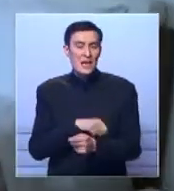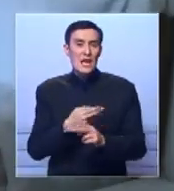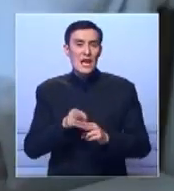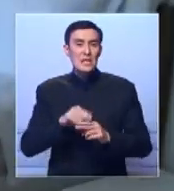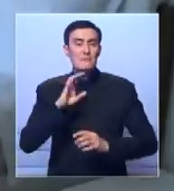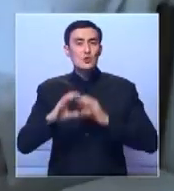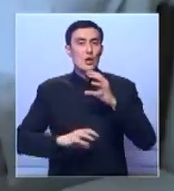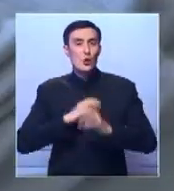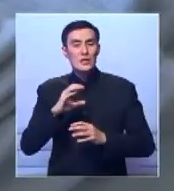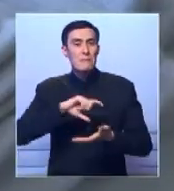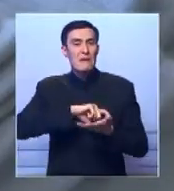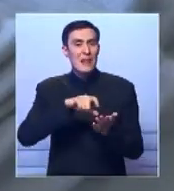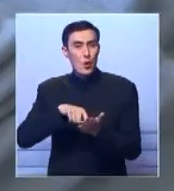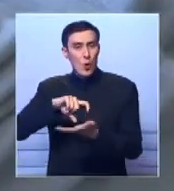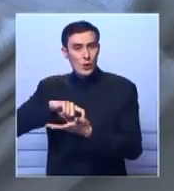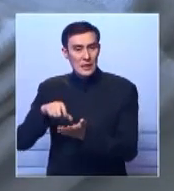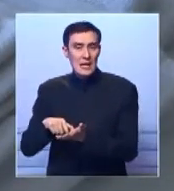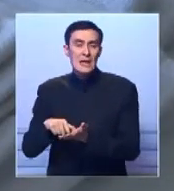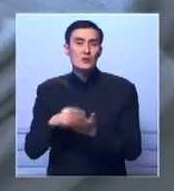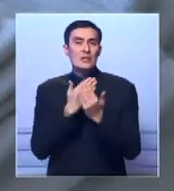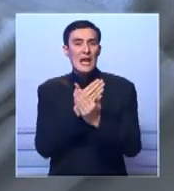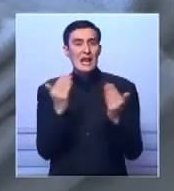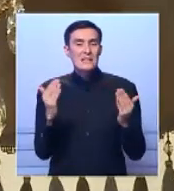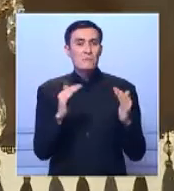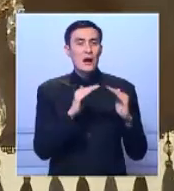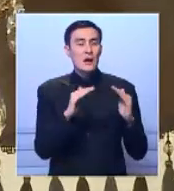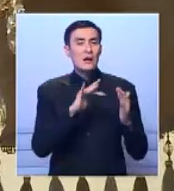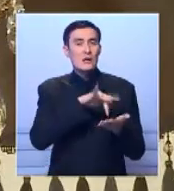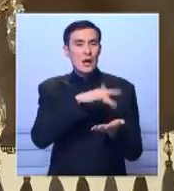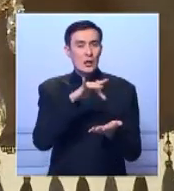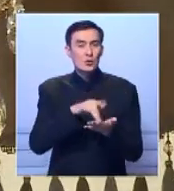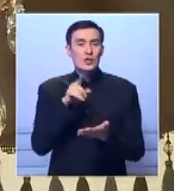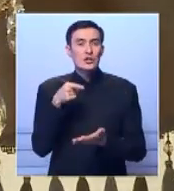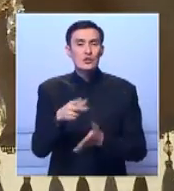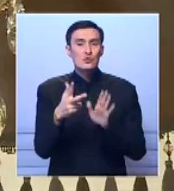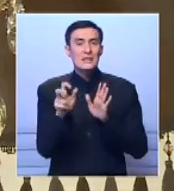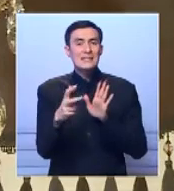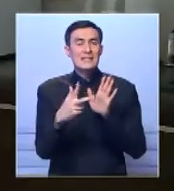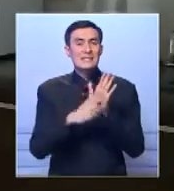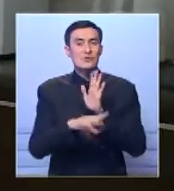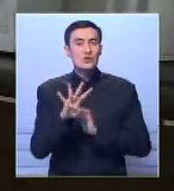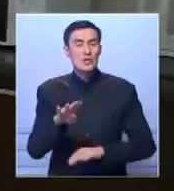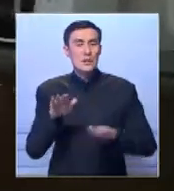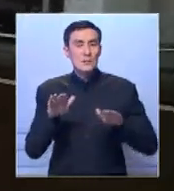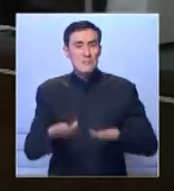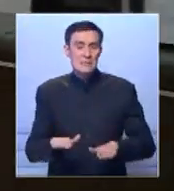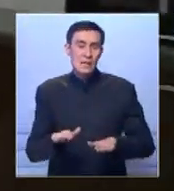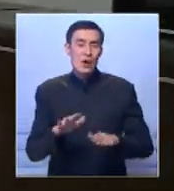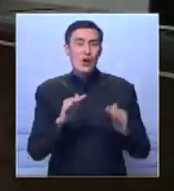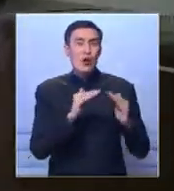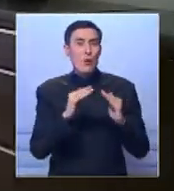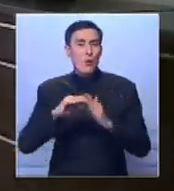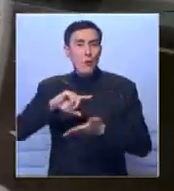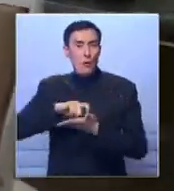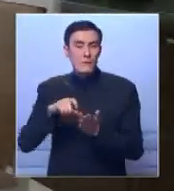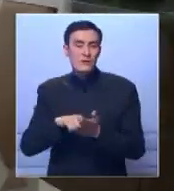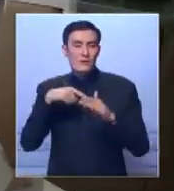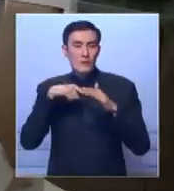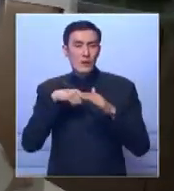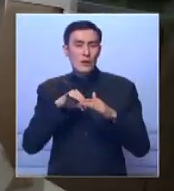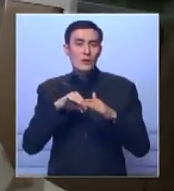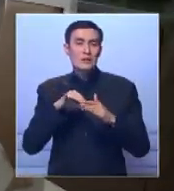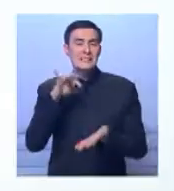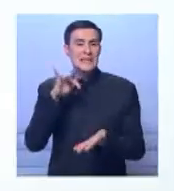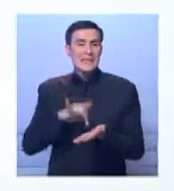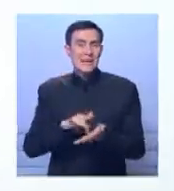это международные павильоны, экспо-городок на 1374 места, офис, здание отдела внутренних дел